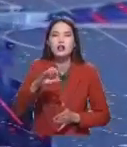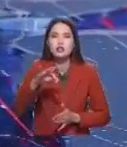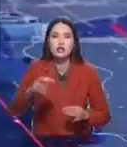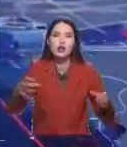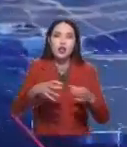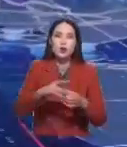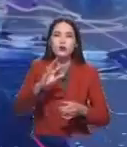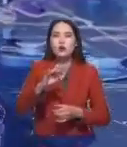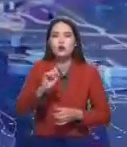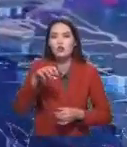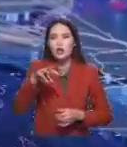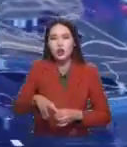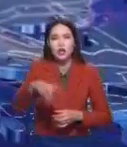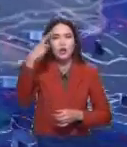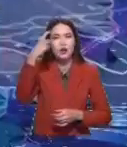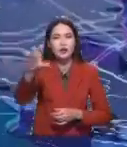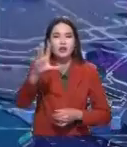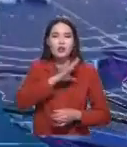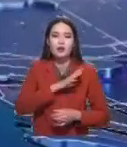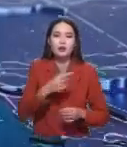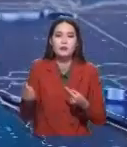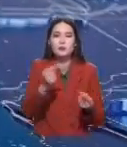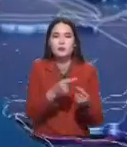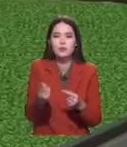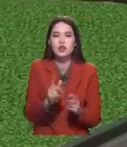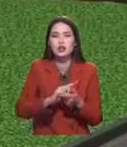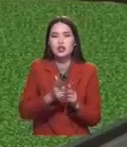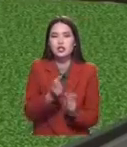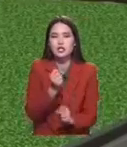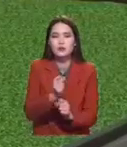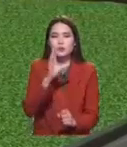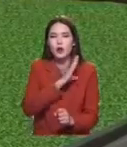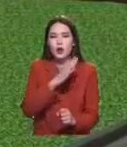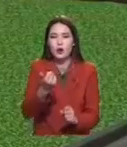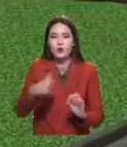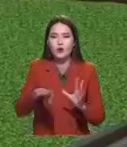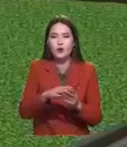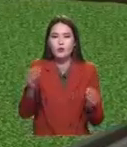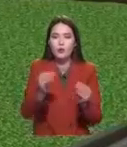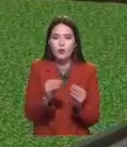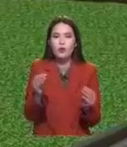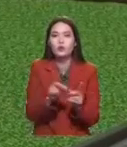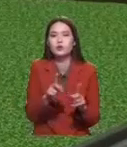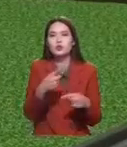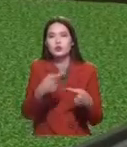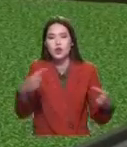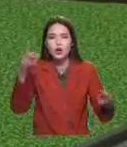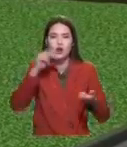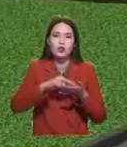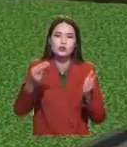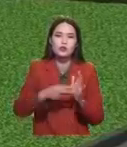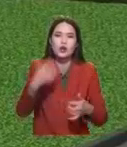Мауриньомен хабарласты. Енді екі тарап бір-бірімен келісуде. WBO және IBF нұсқалары бойынша